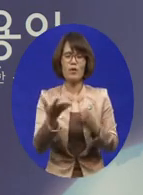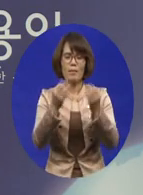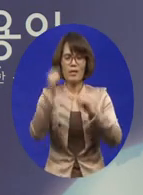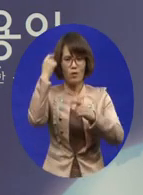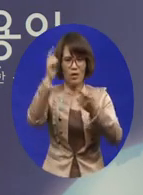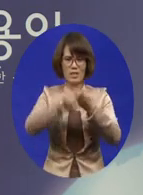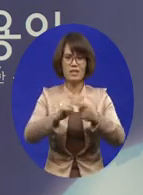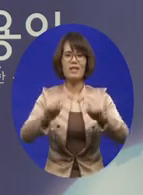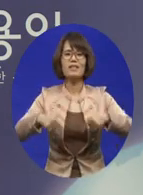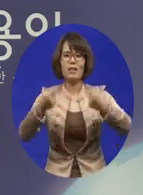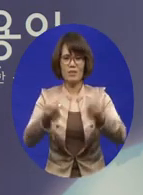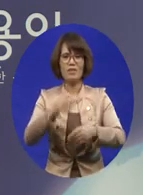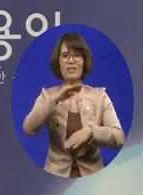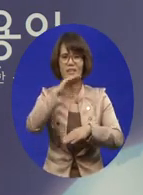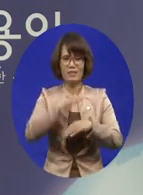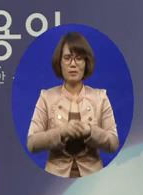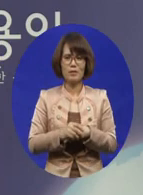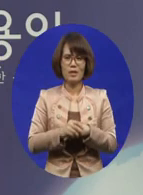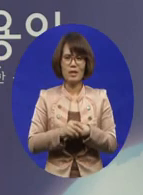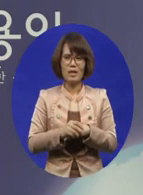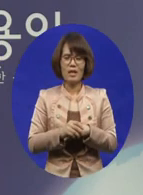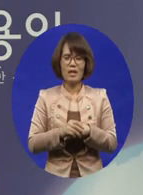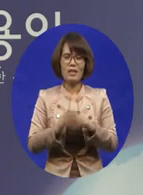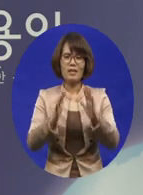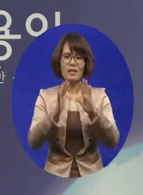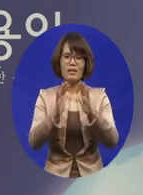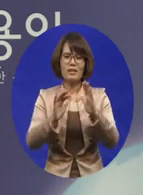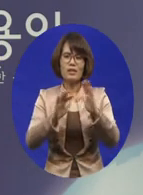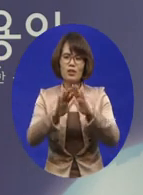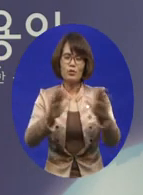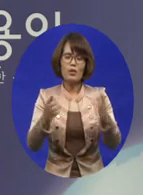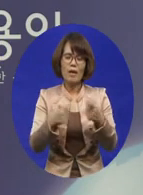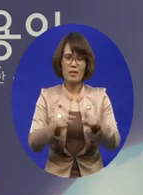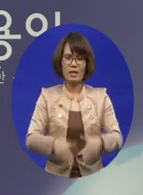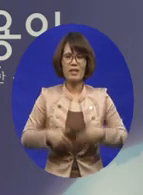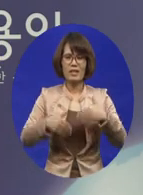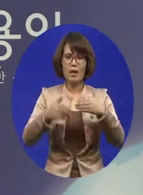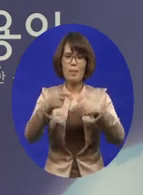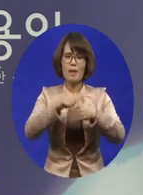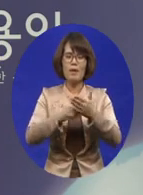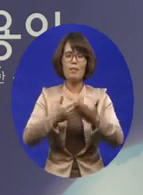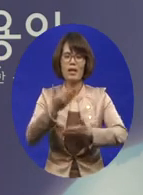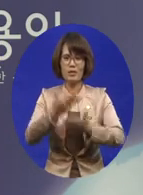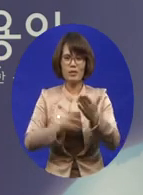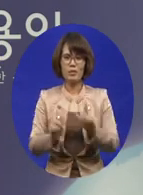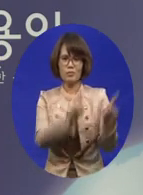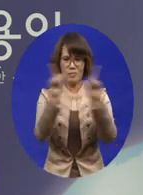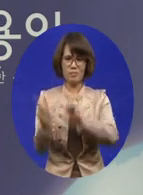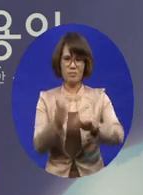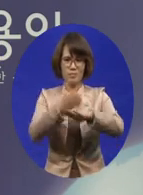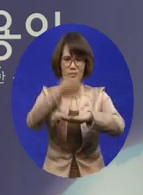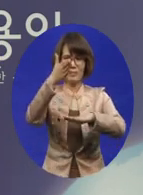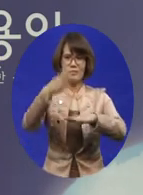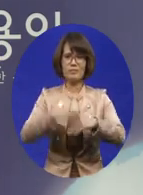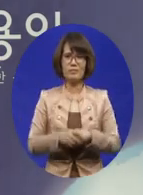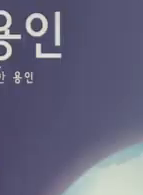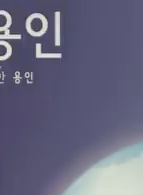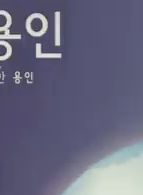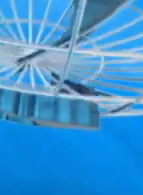많은 관심과 참여를 기다리겠습니다. 이웃과 함께 온정을 나누는 따뜻한 한 주 보내십시오. 고맙습니다.